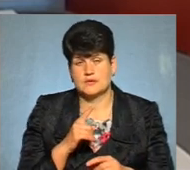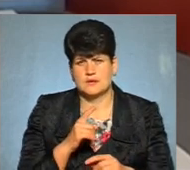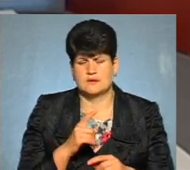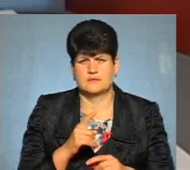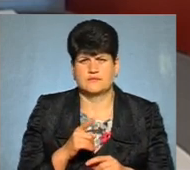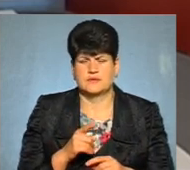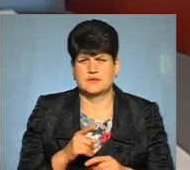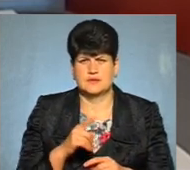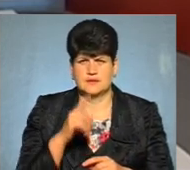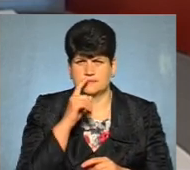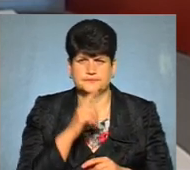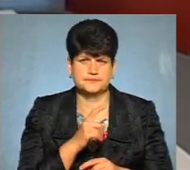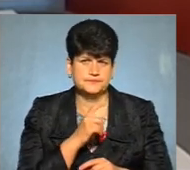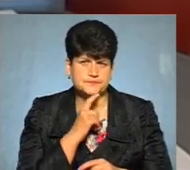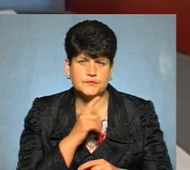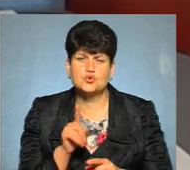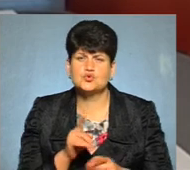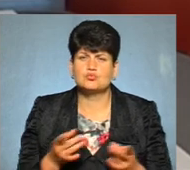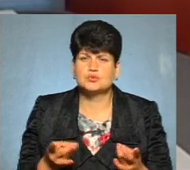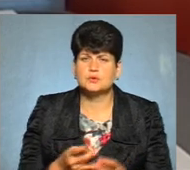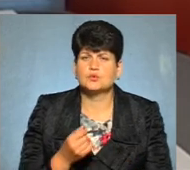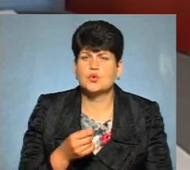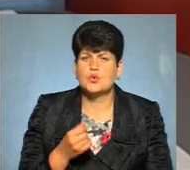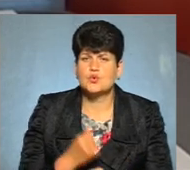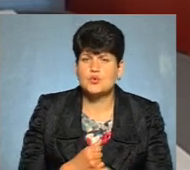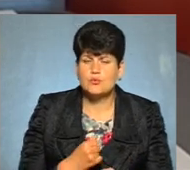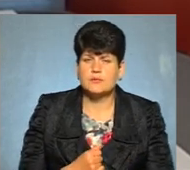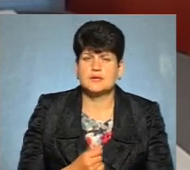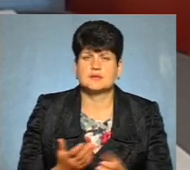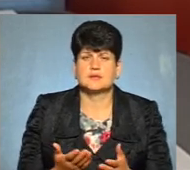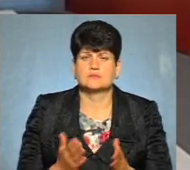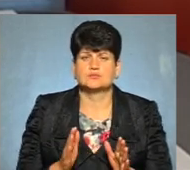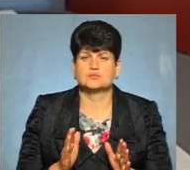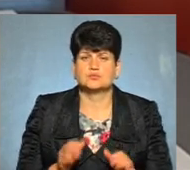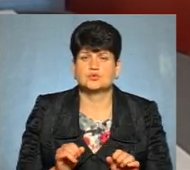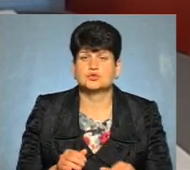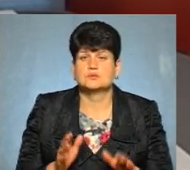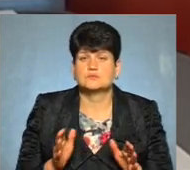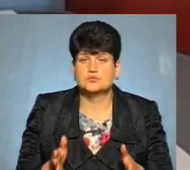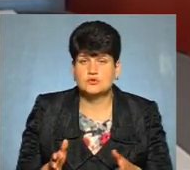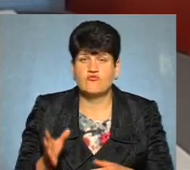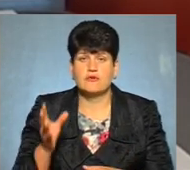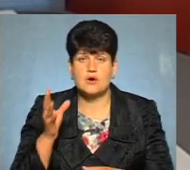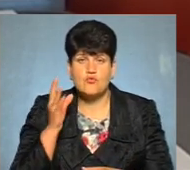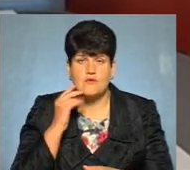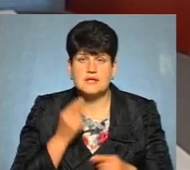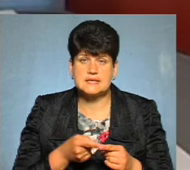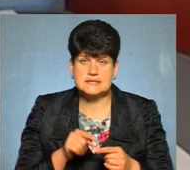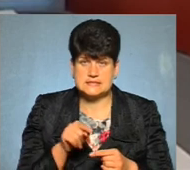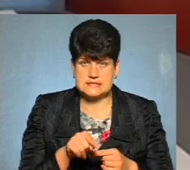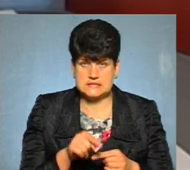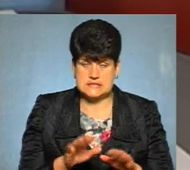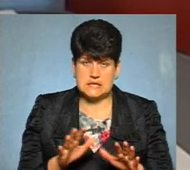собі мають якесь чітке уявлення, що потрібно робити і наскільки значною може вона бути? Ну, по-перше, з рахуванням цих подій